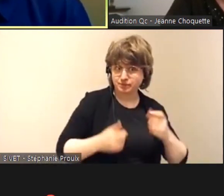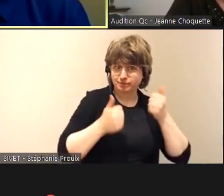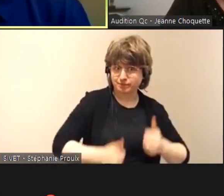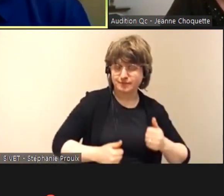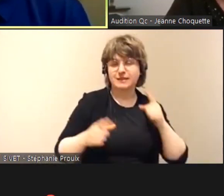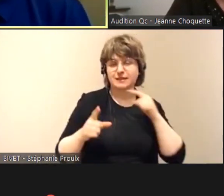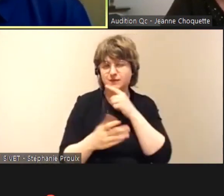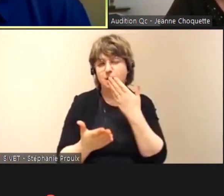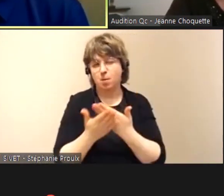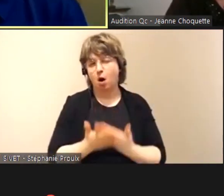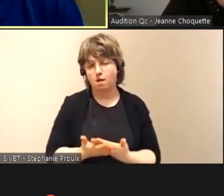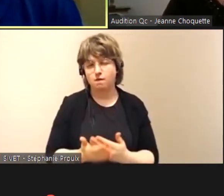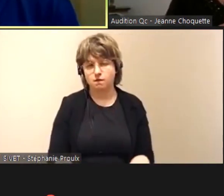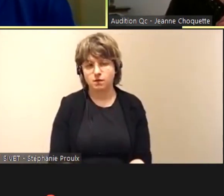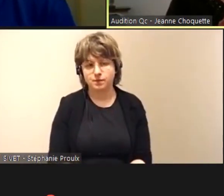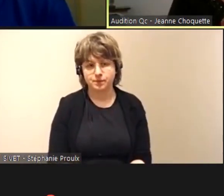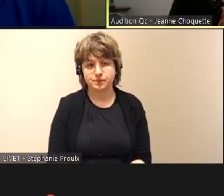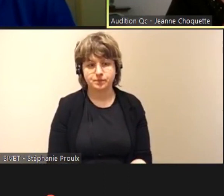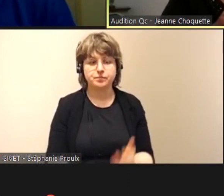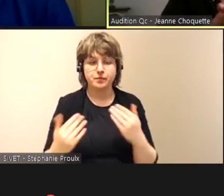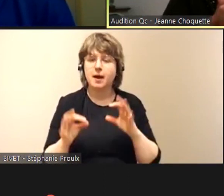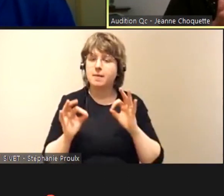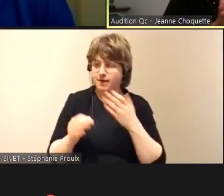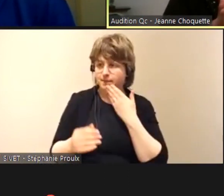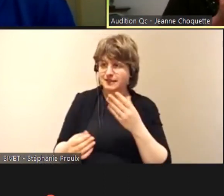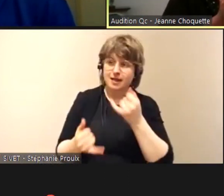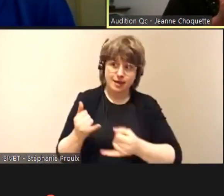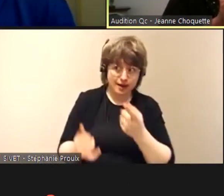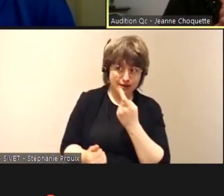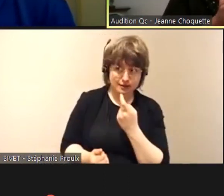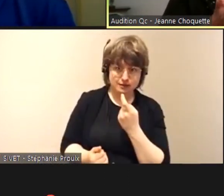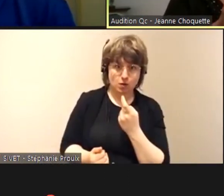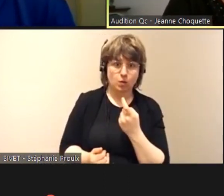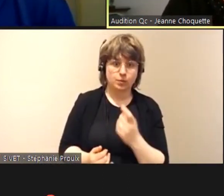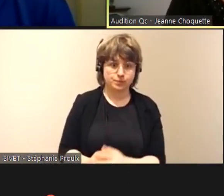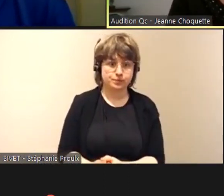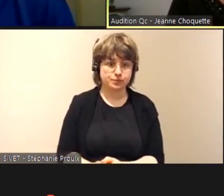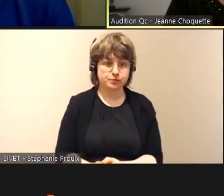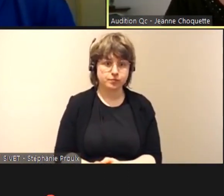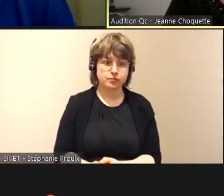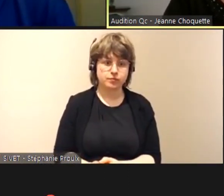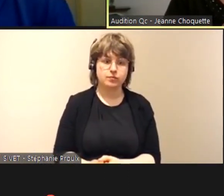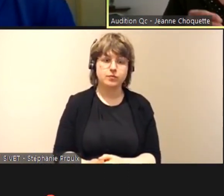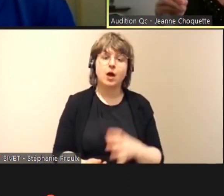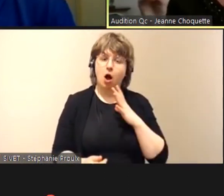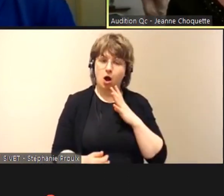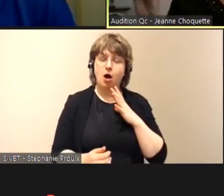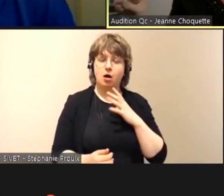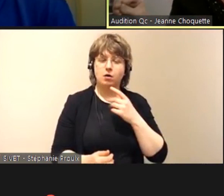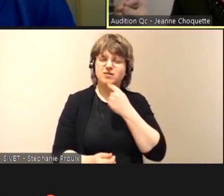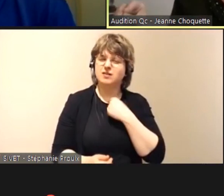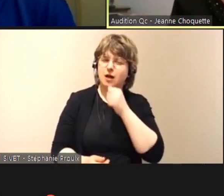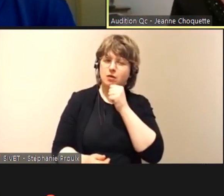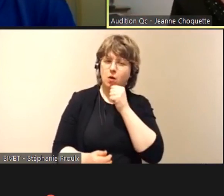mentale. D'accord, merci. Une dernière question peut-être. Vous avez dit donc qu'il y a un lien entre la capacité